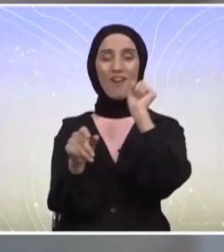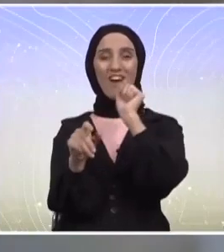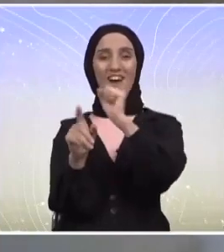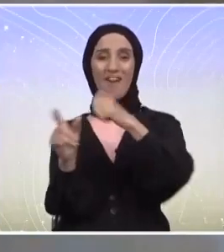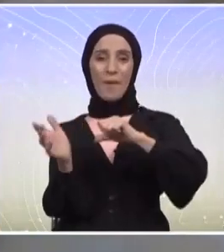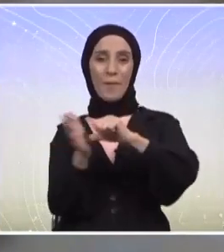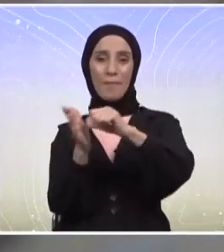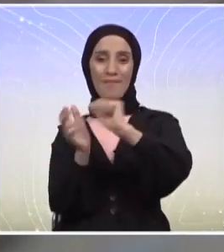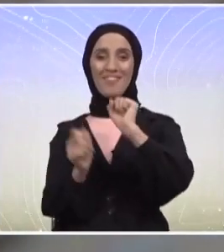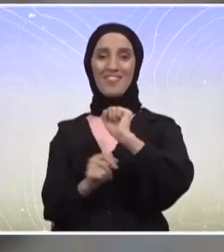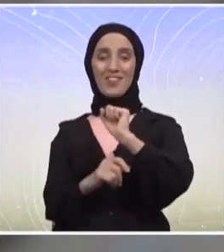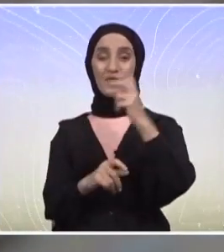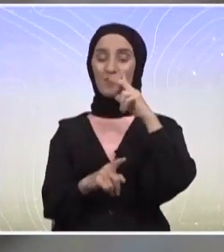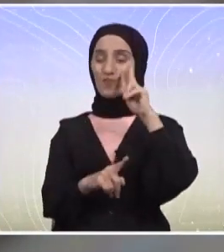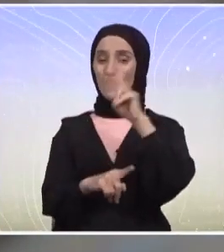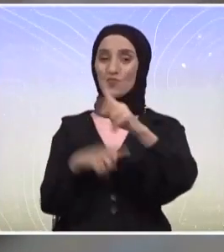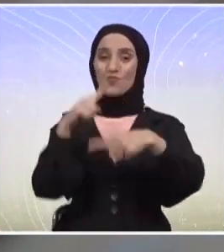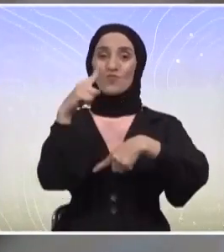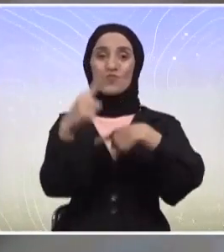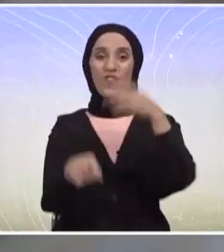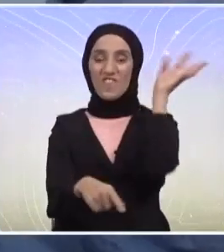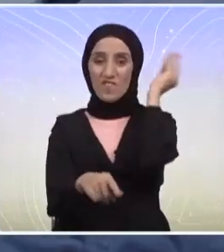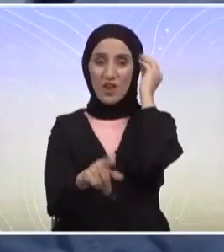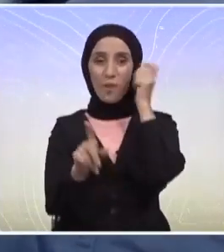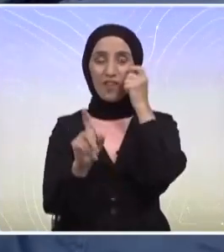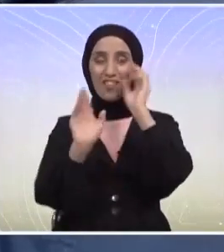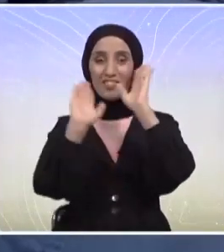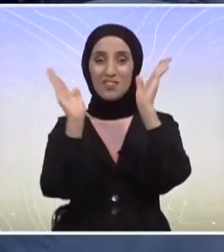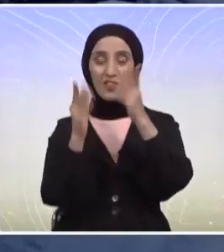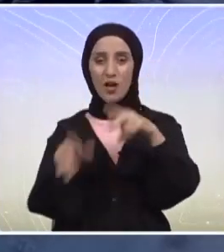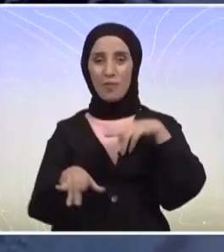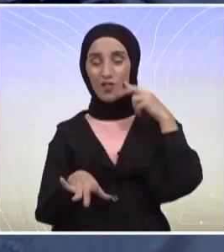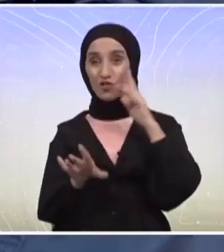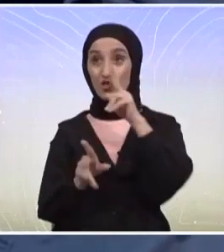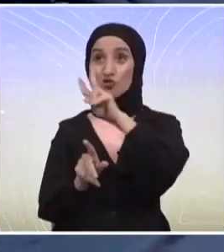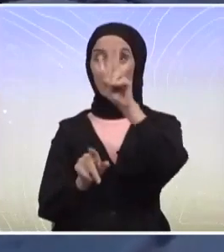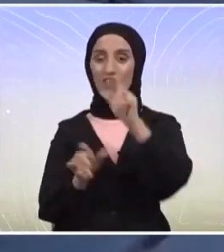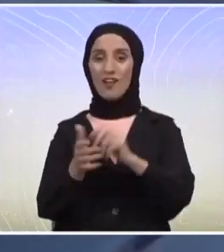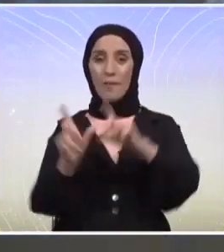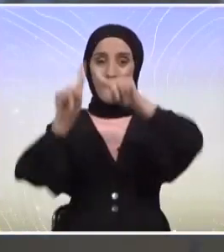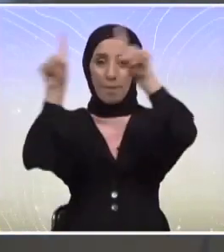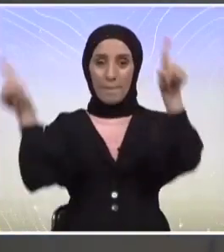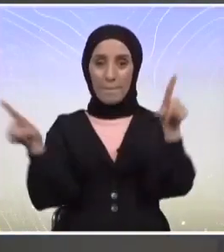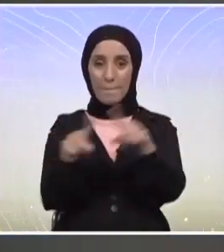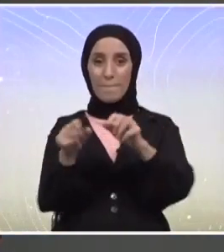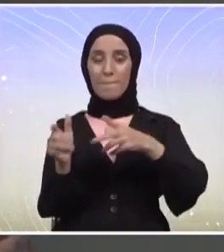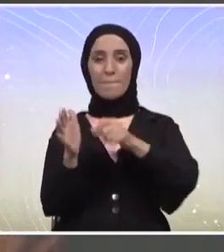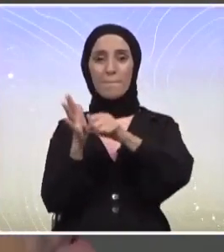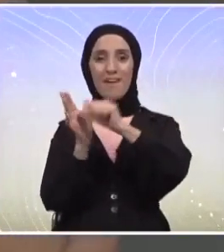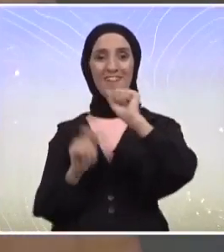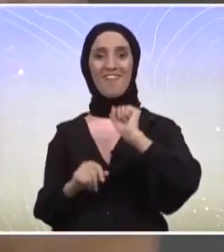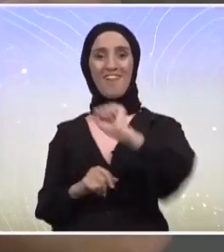يراه دائماً، وكي يعرف الناس الطريق إليه ويرون أكبر قدر من إبداعه في مكان